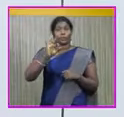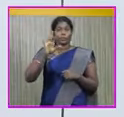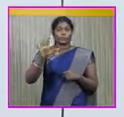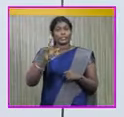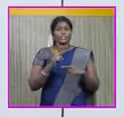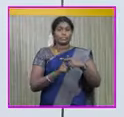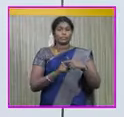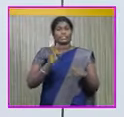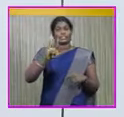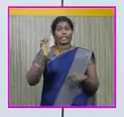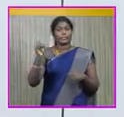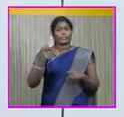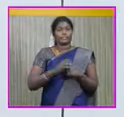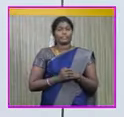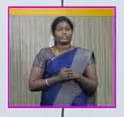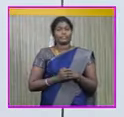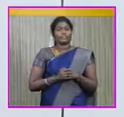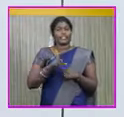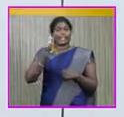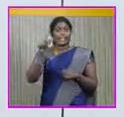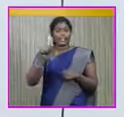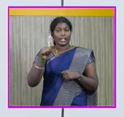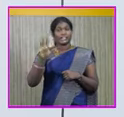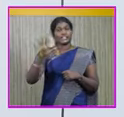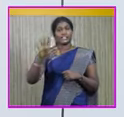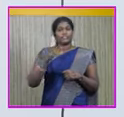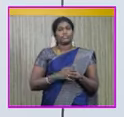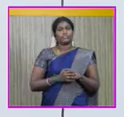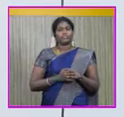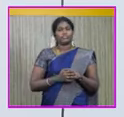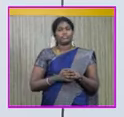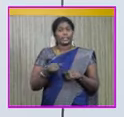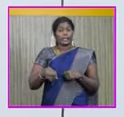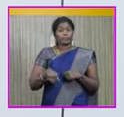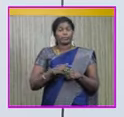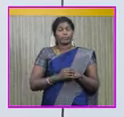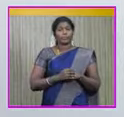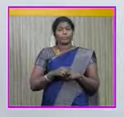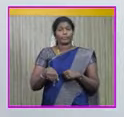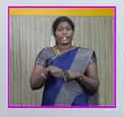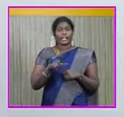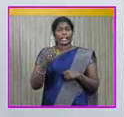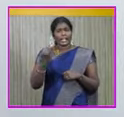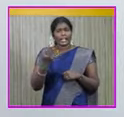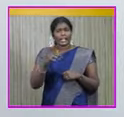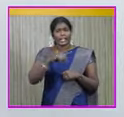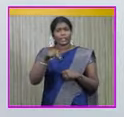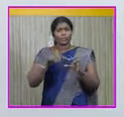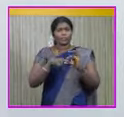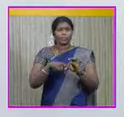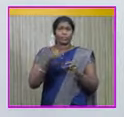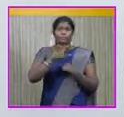35 + 40, அதாவது 75. இப்போது நம்ம கணக்கில் கேட்டிருக்க அந்த கேள்விகளுக்கு